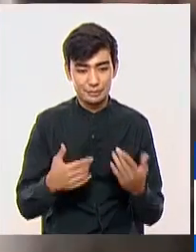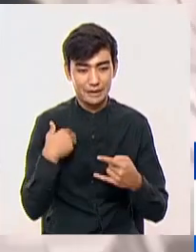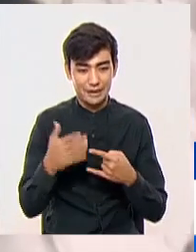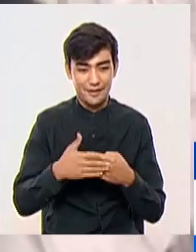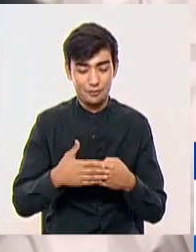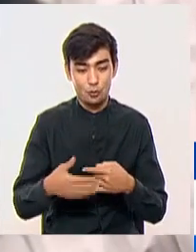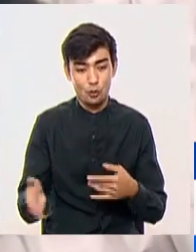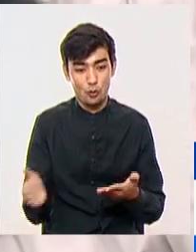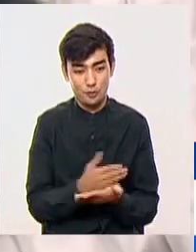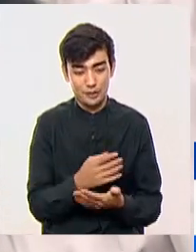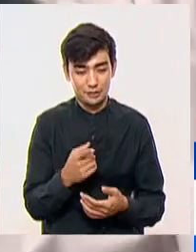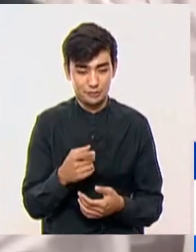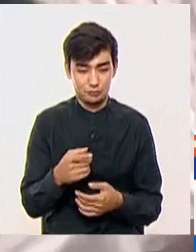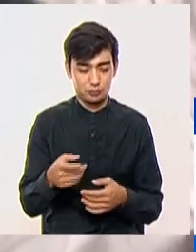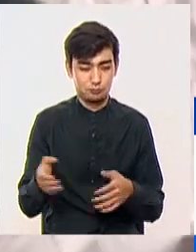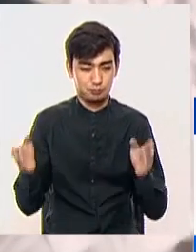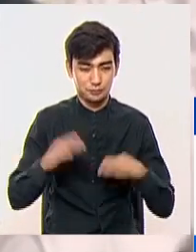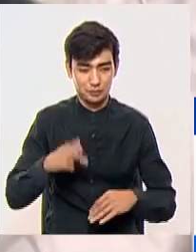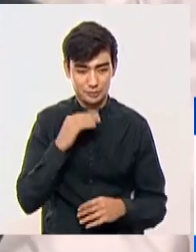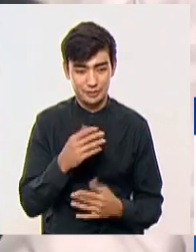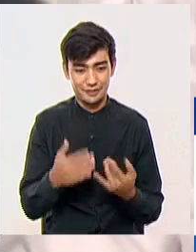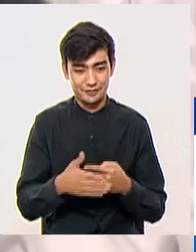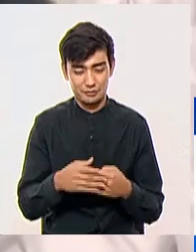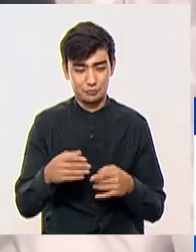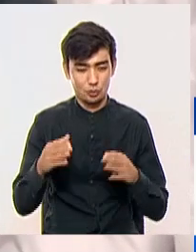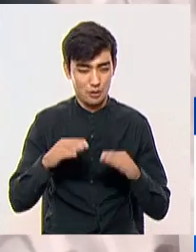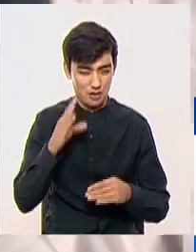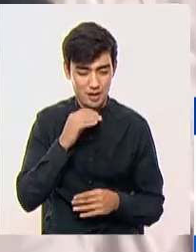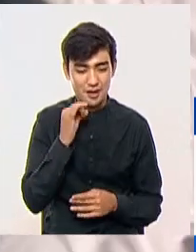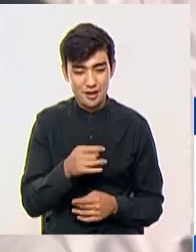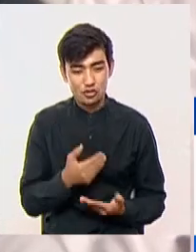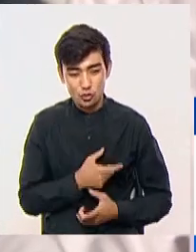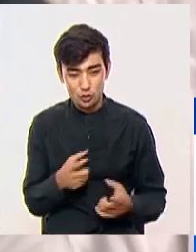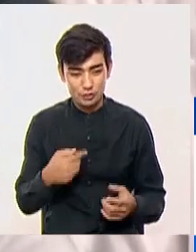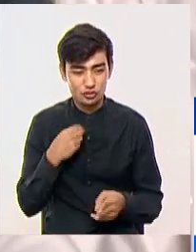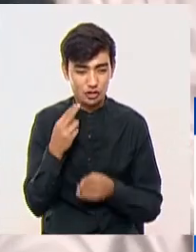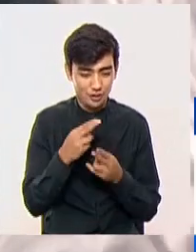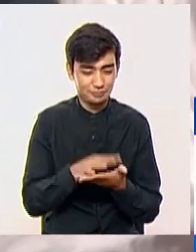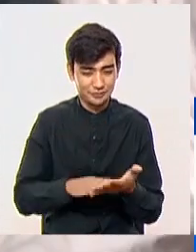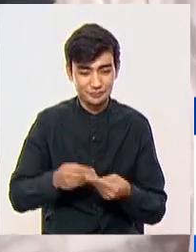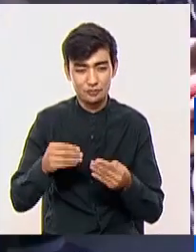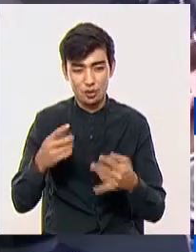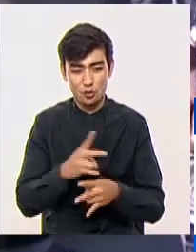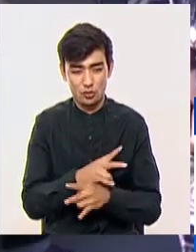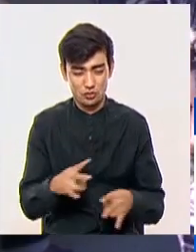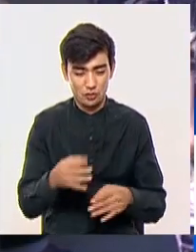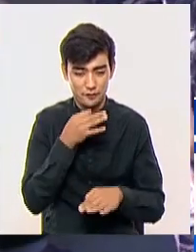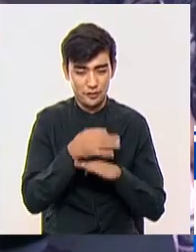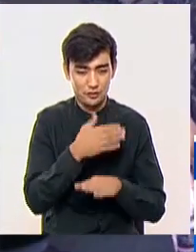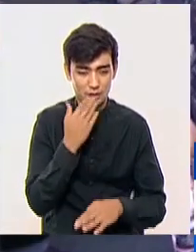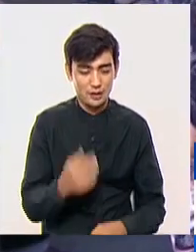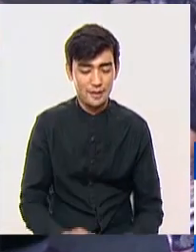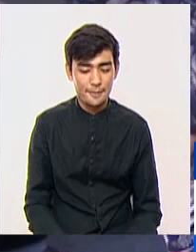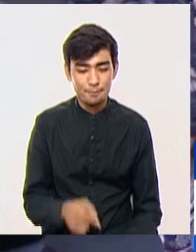Біздің қабырғаны есік қана ұстап тұр, оны алып тастаса қабырға құлайды. Осы жердегі тұрғындармен арыз жазғанбыз, әлі жауап жоқ. Бұған дейін